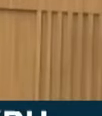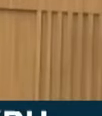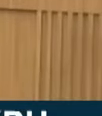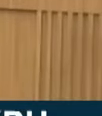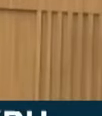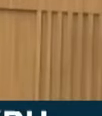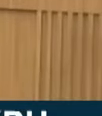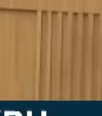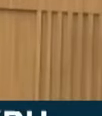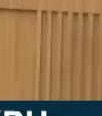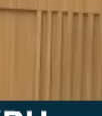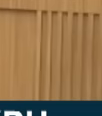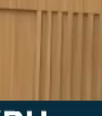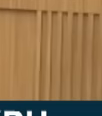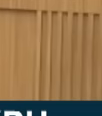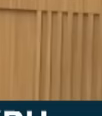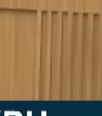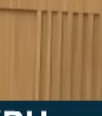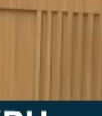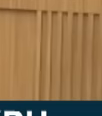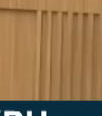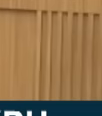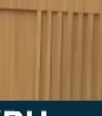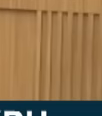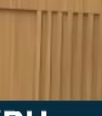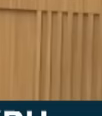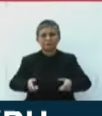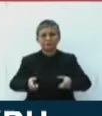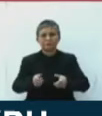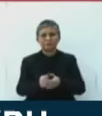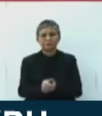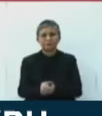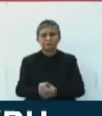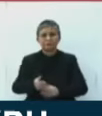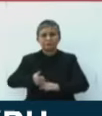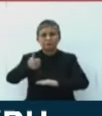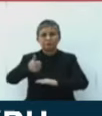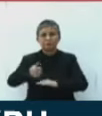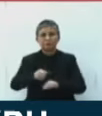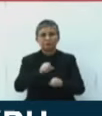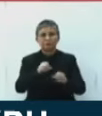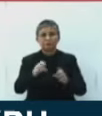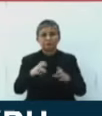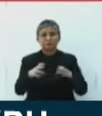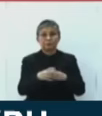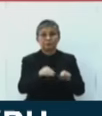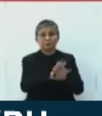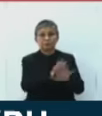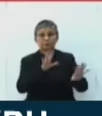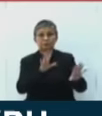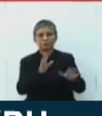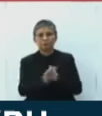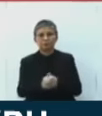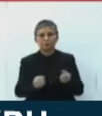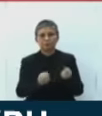oleh dkpp sendiri tapi belum ada yang konkret tapi yang kedua karena ini kasusnya kekerasan seksual jadi saya kira ini akan